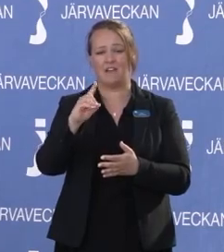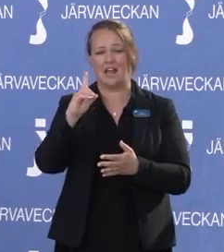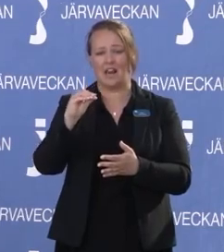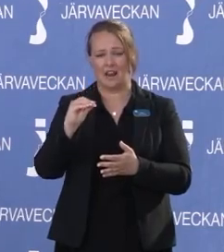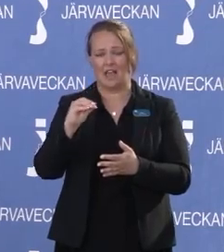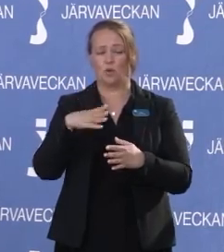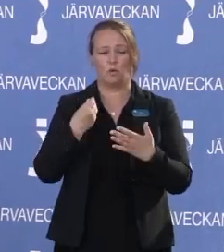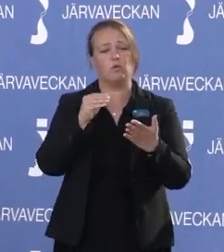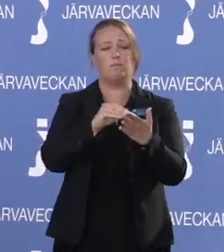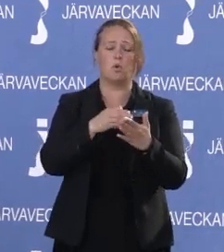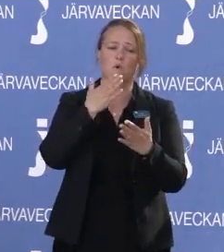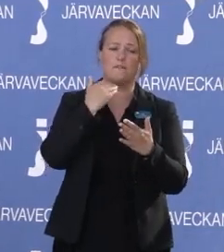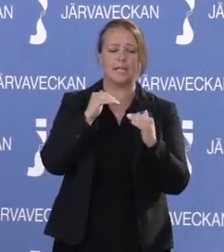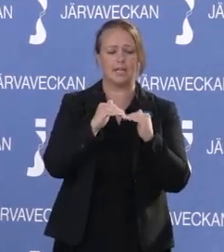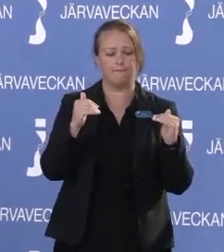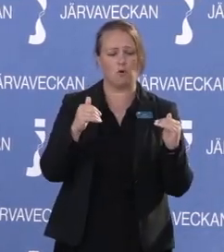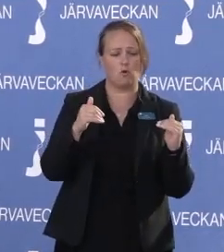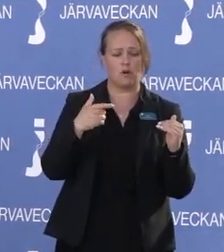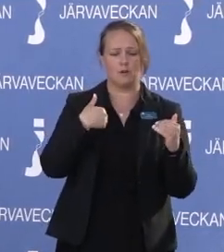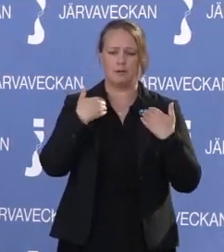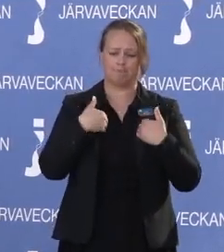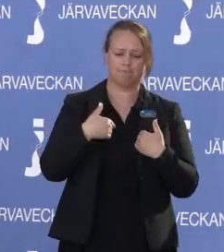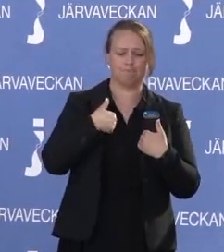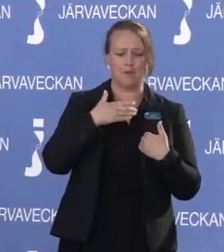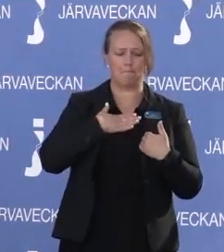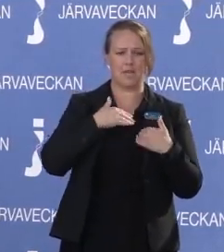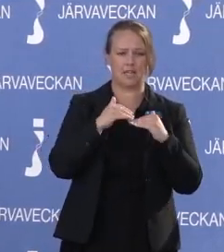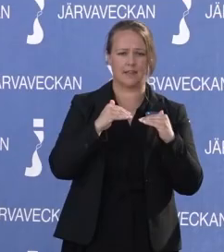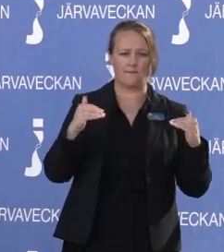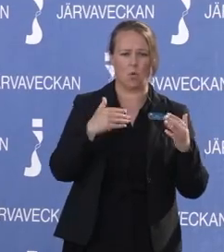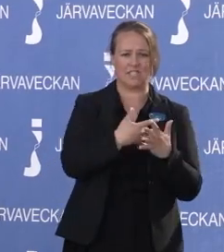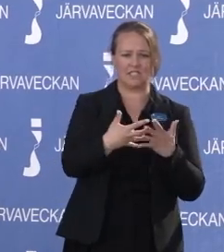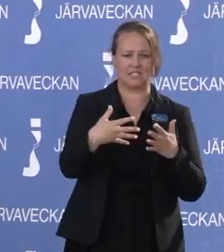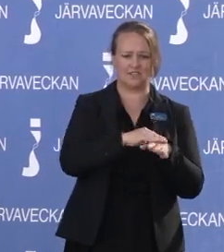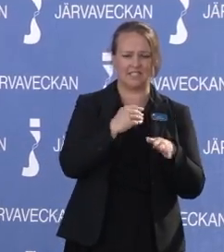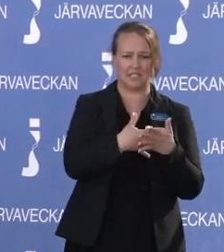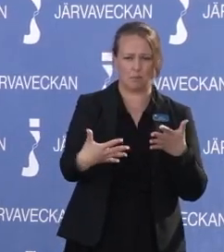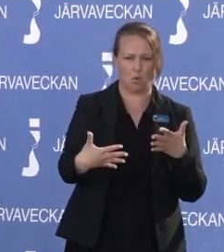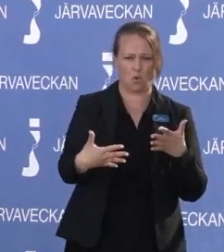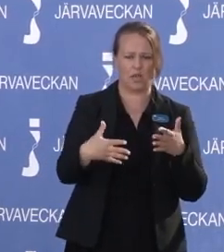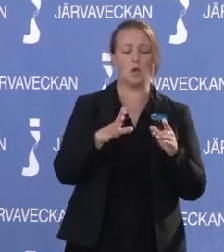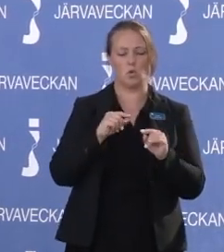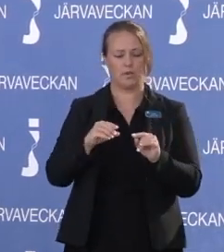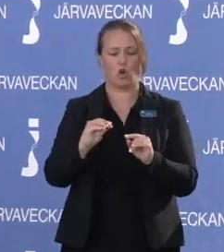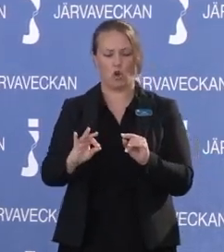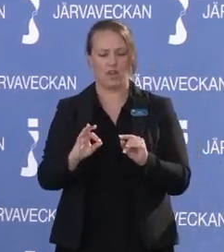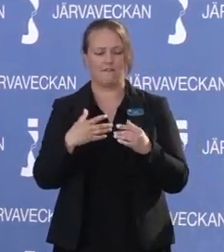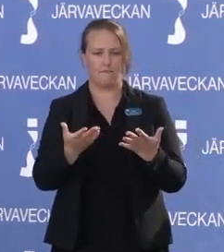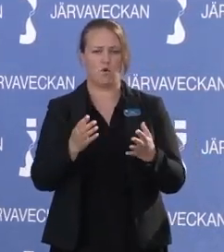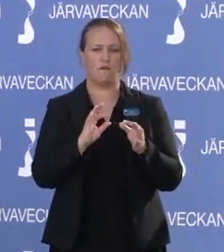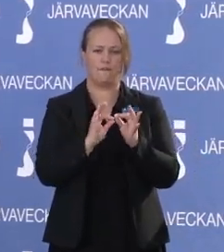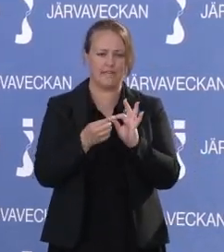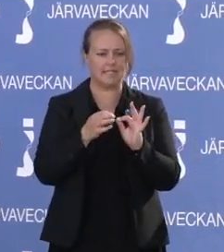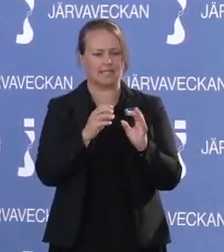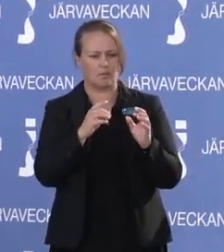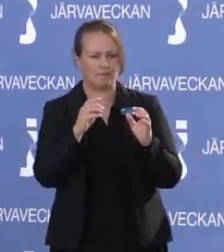nivå man upplever att man är på i svenskan. Och sen så fixar den och markerar krångliga meningar och ord.